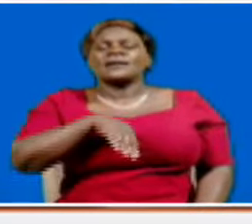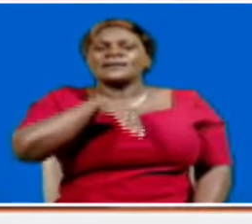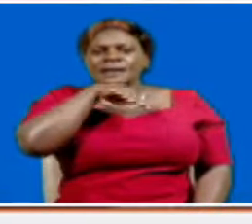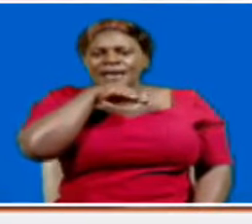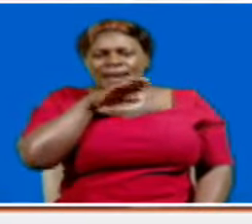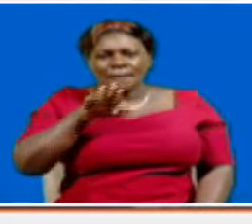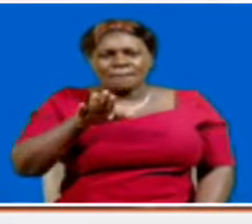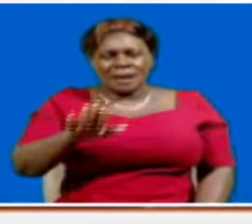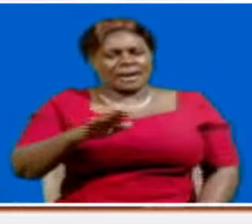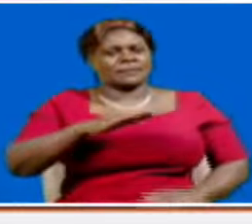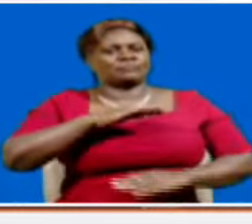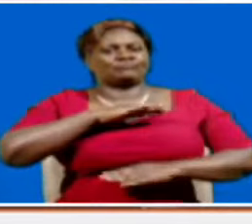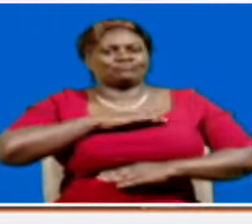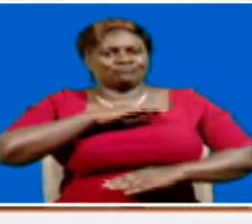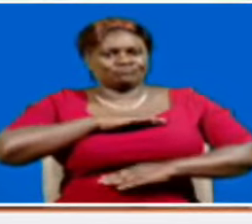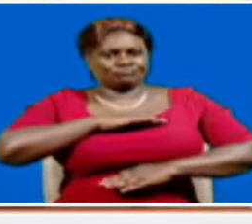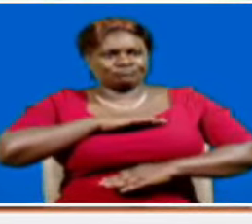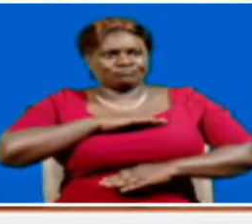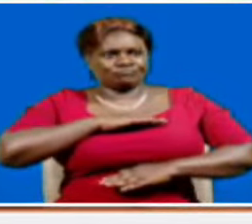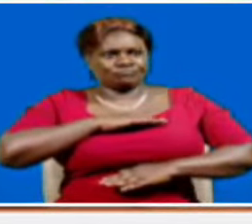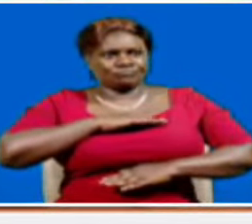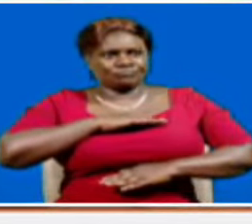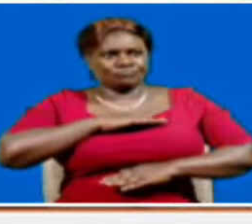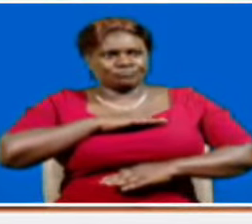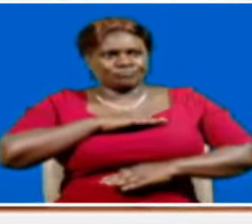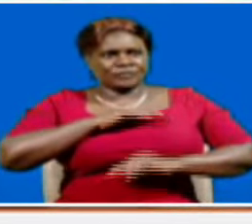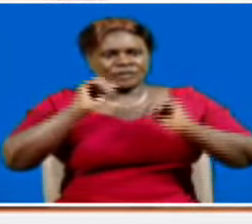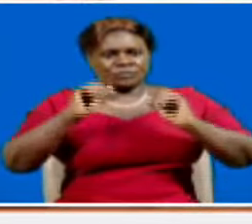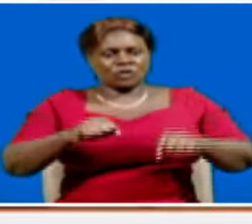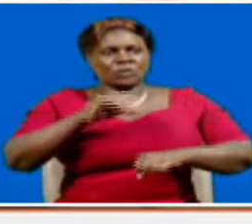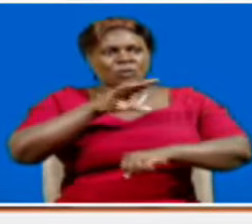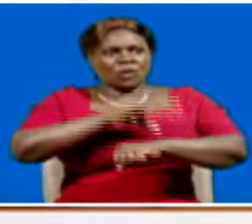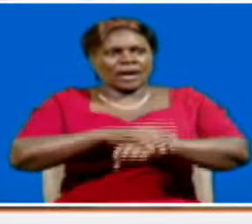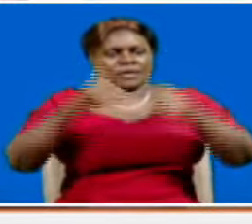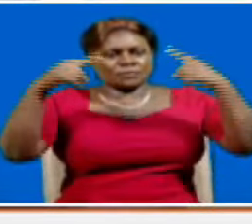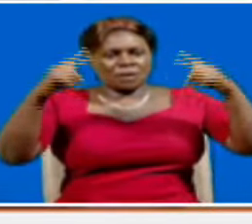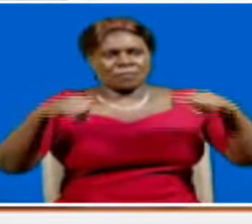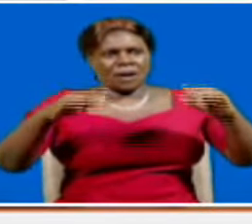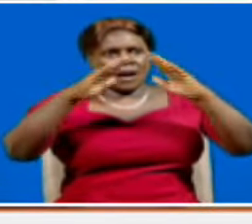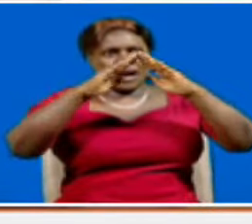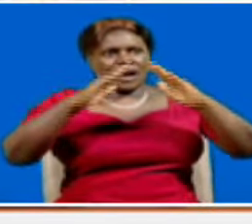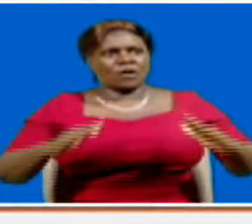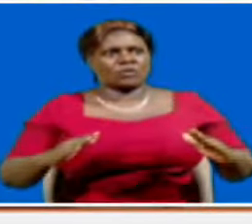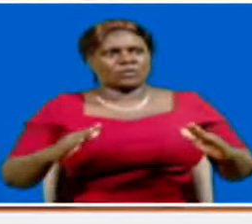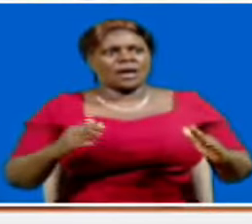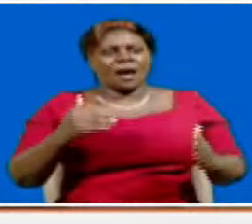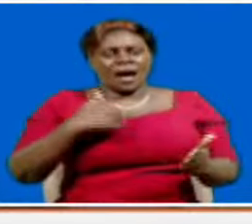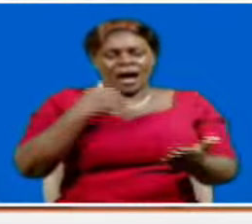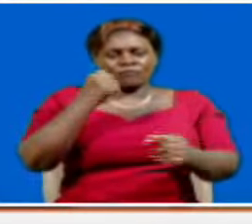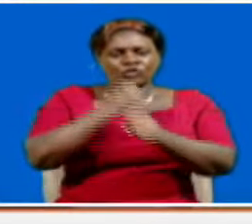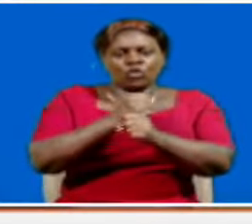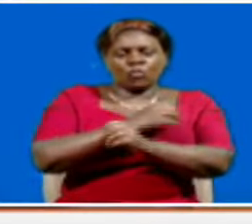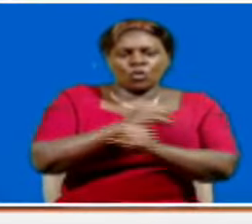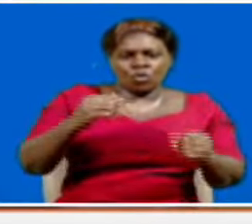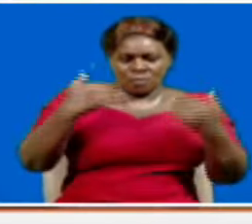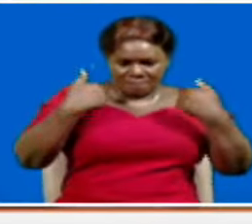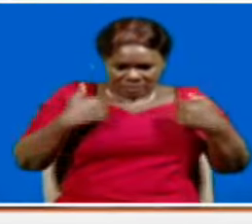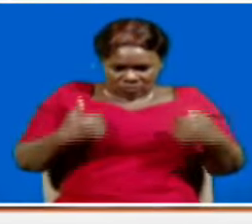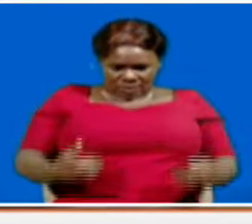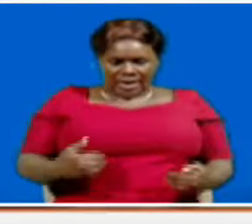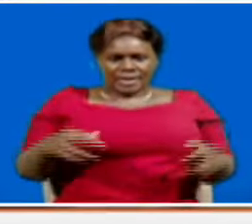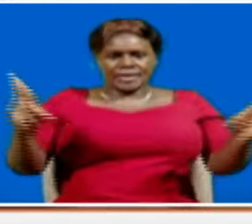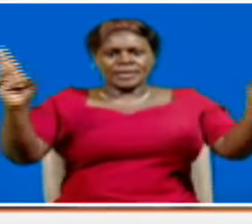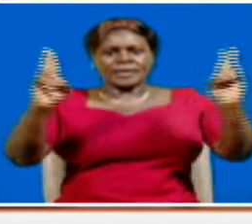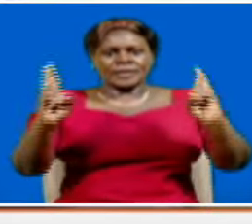sasa yeye tunasema ametosha. Na ule anaweza pata kufanikiwa kununua nyumba hata kama una kazi, mimi niko tayari